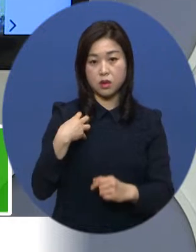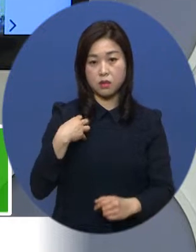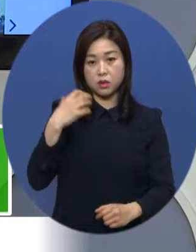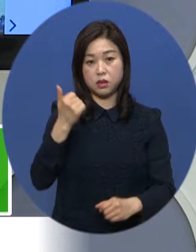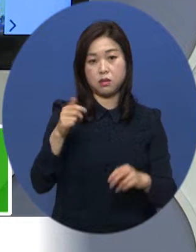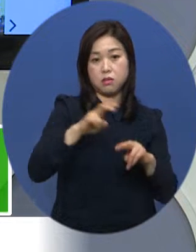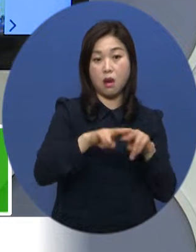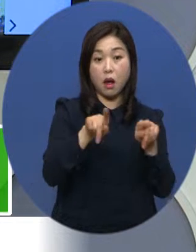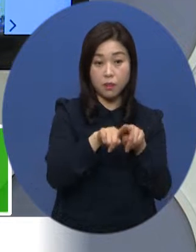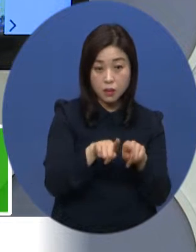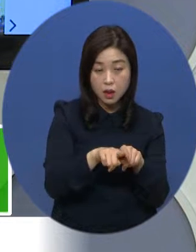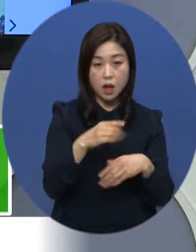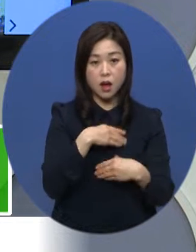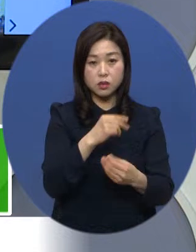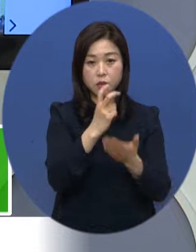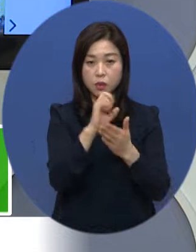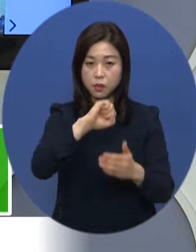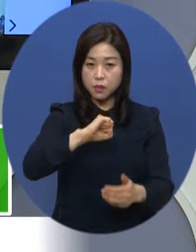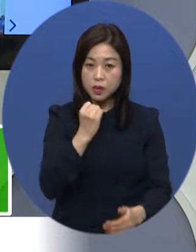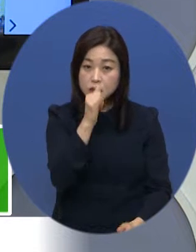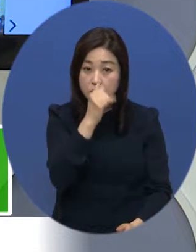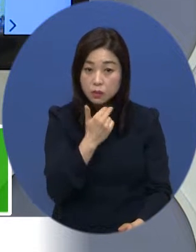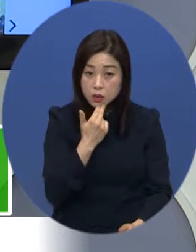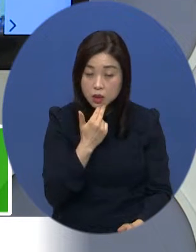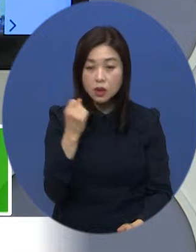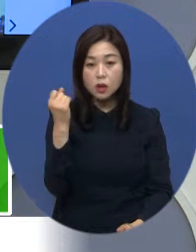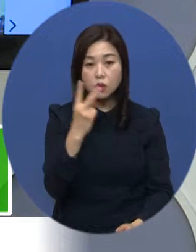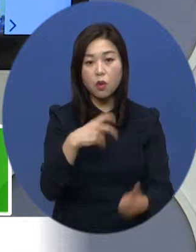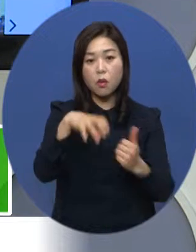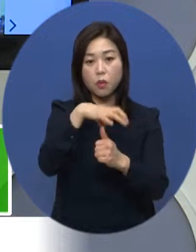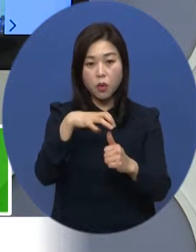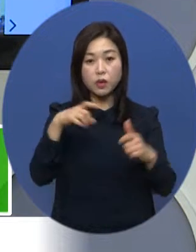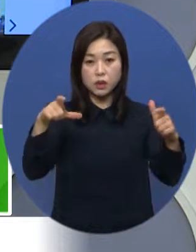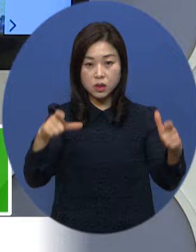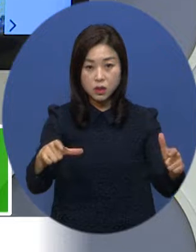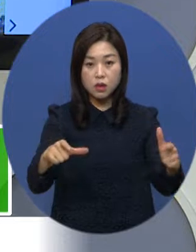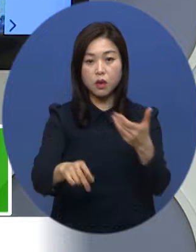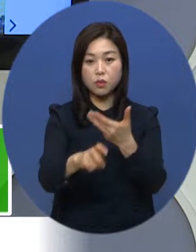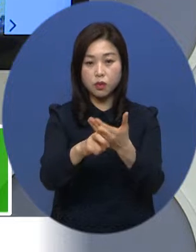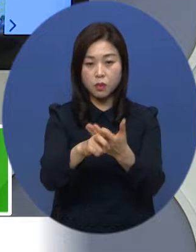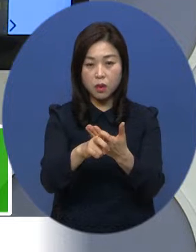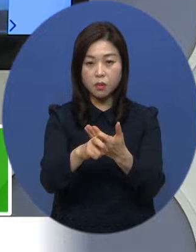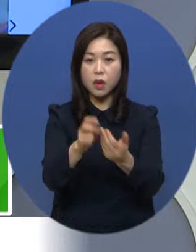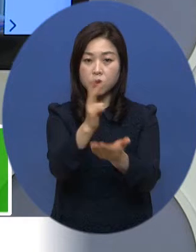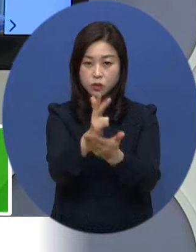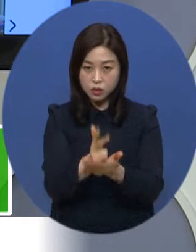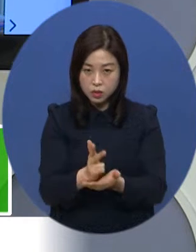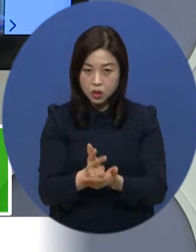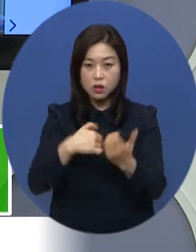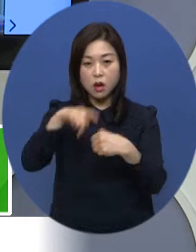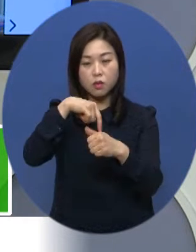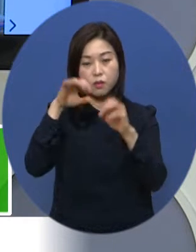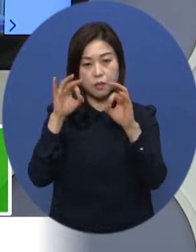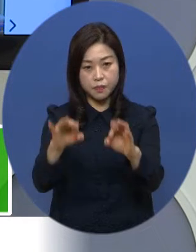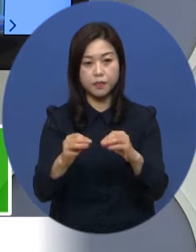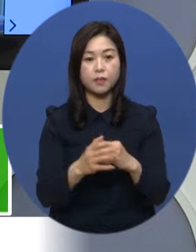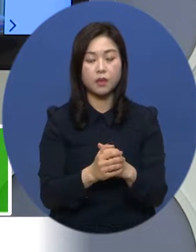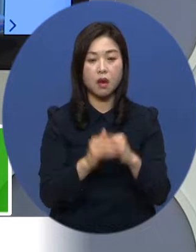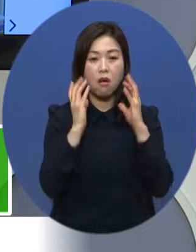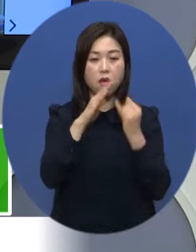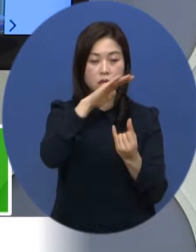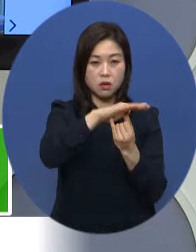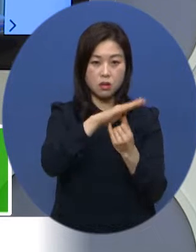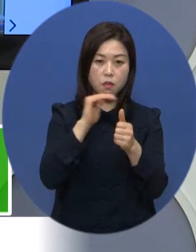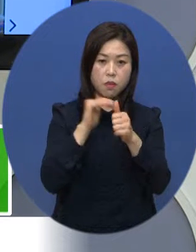안전수칙 준수 여부와 보호구역 내 불법 노상주차장 실 대도 살펴봅니다 특히 어린이 교통사고가